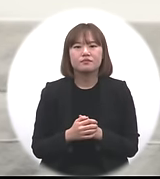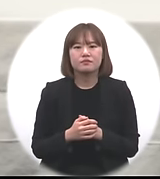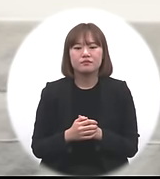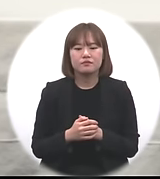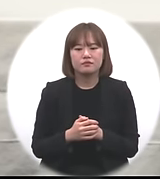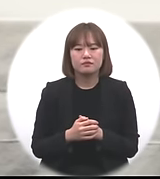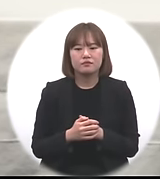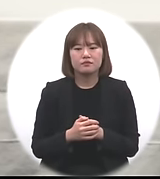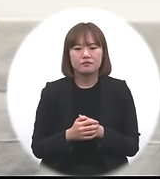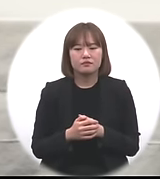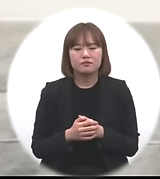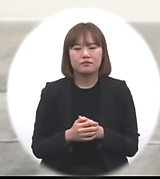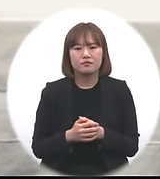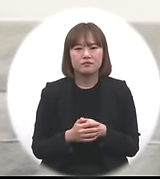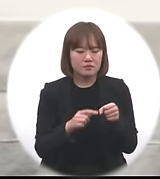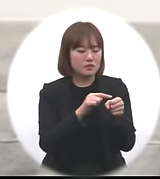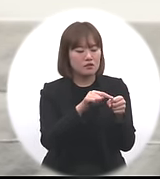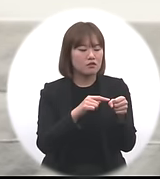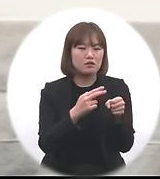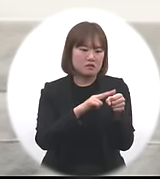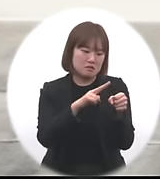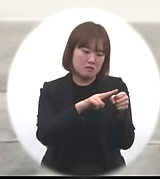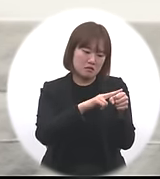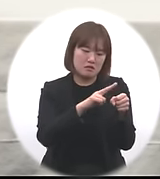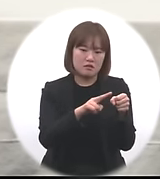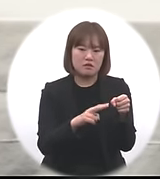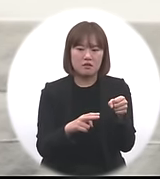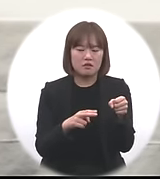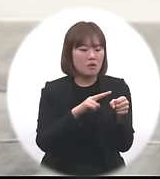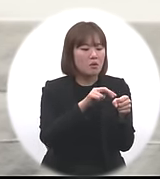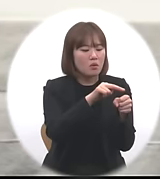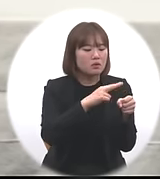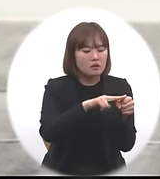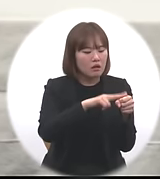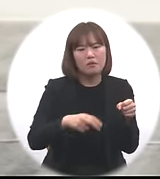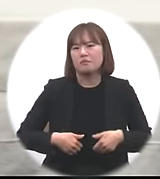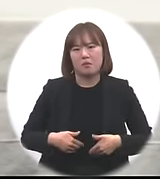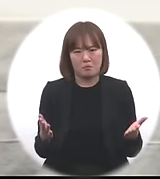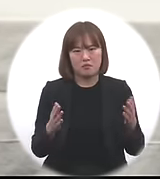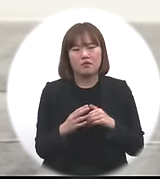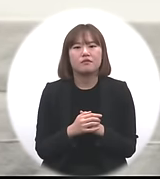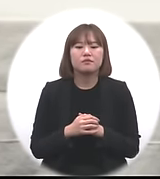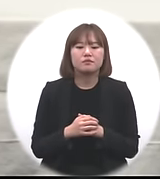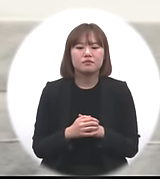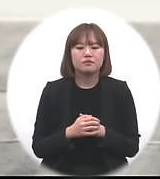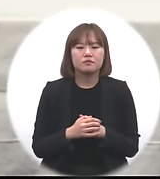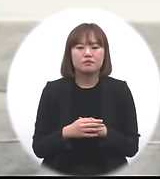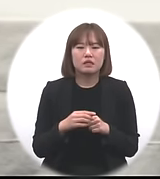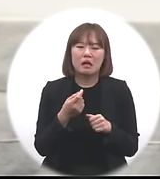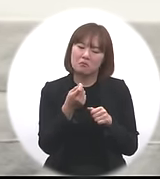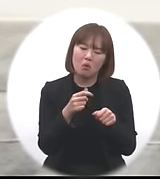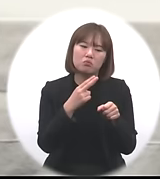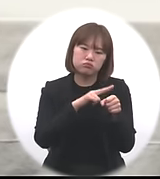금을 광낼 일도 왜 닦죠 도대체? 그냥 안 닦으셔도 되는 자리예요. 씹는 면은요. 그냥 적당히